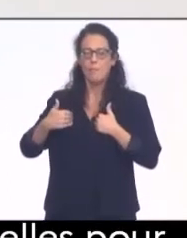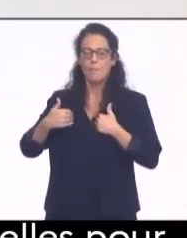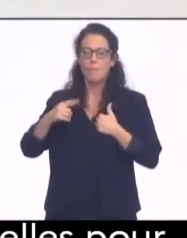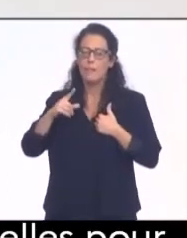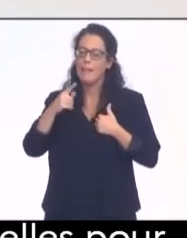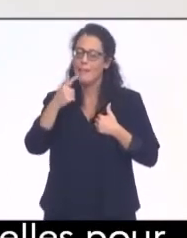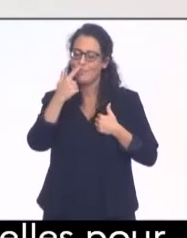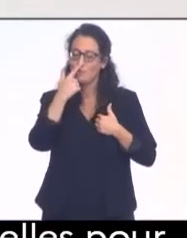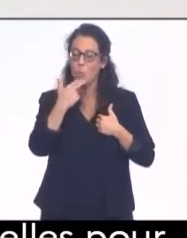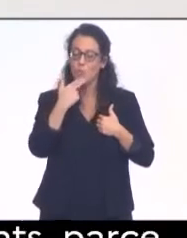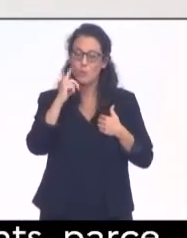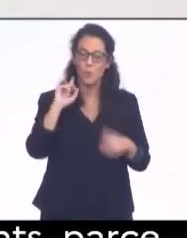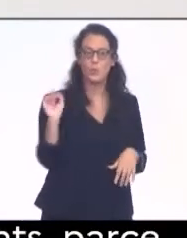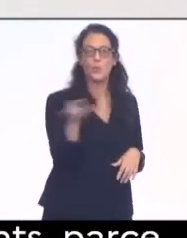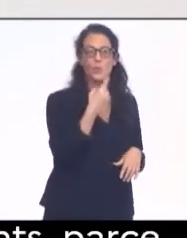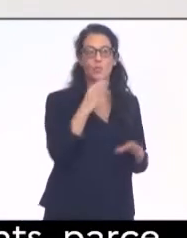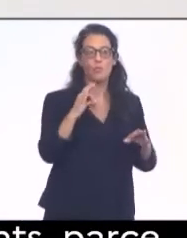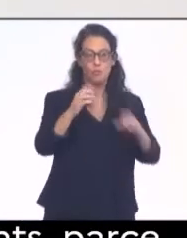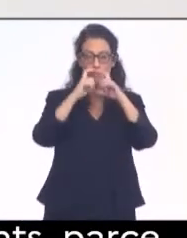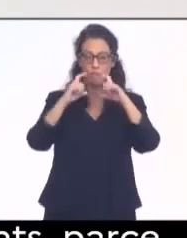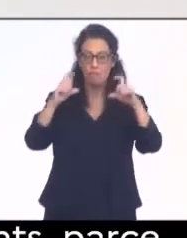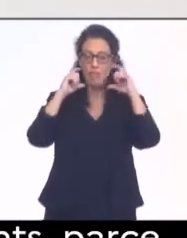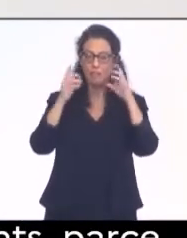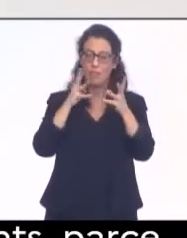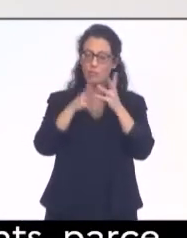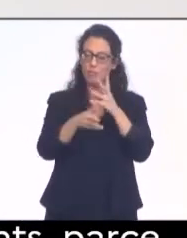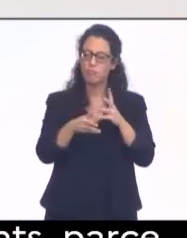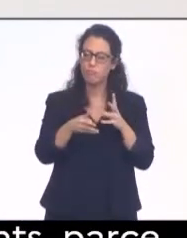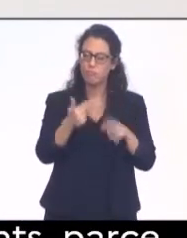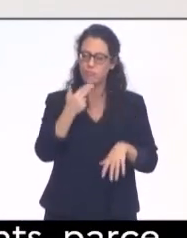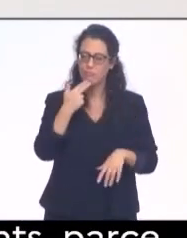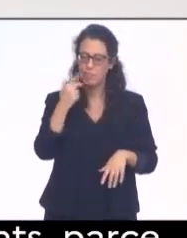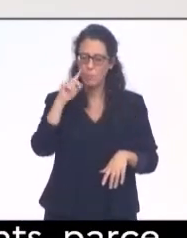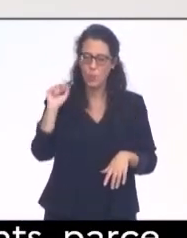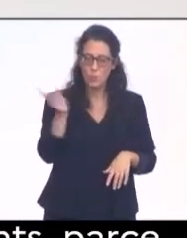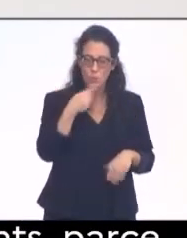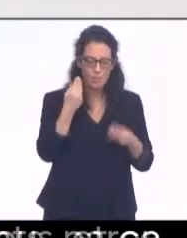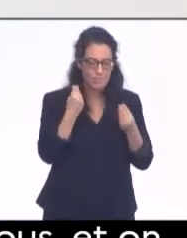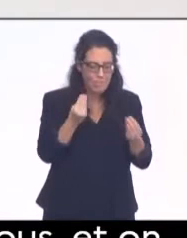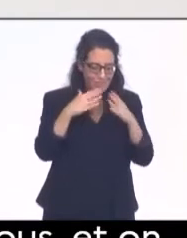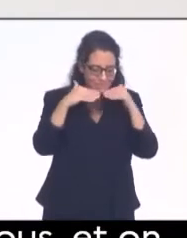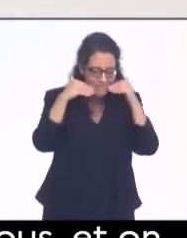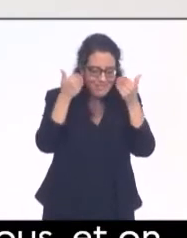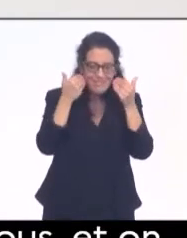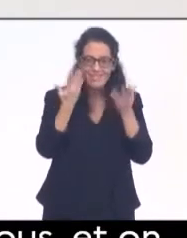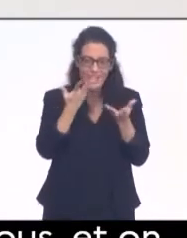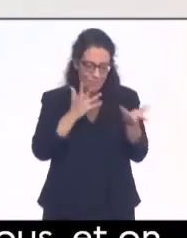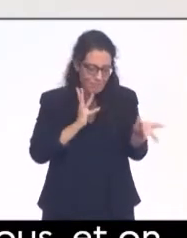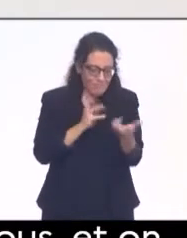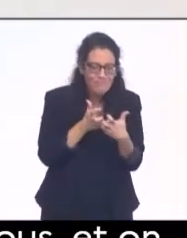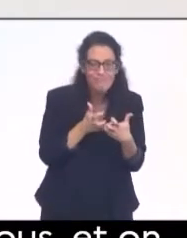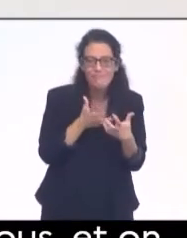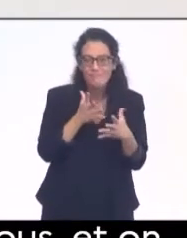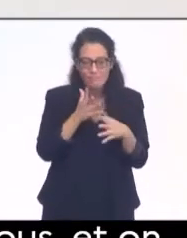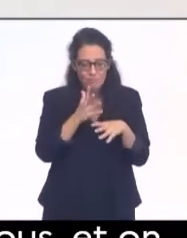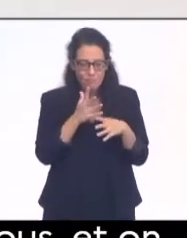masque inclusif, il a des propriétés justement pour remettre un sourire, pour remettre une empathie, une bienveillance dans la communication et qu'il a,